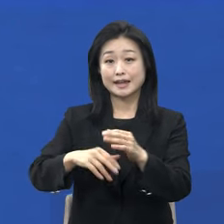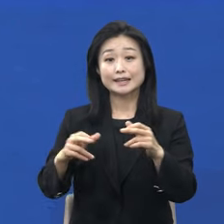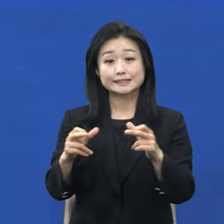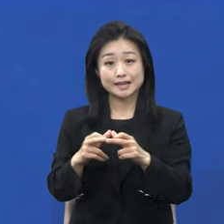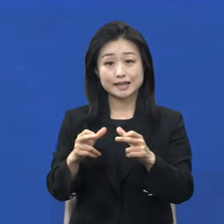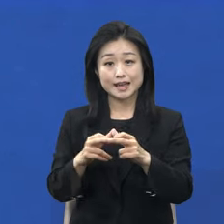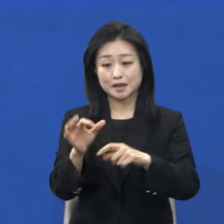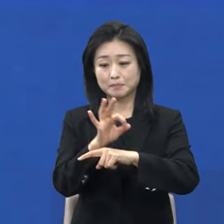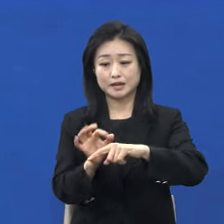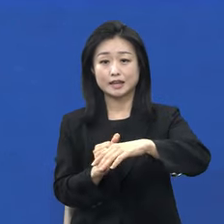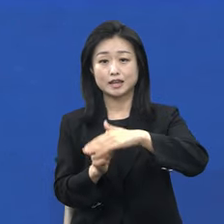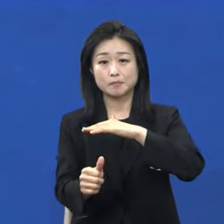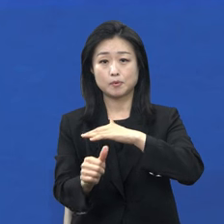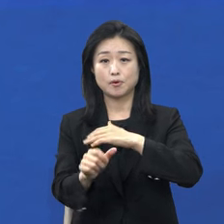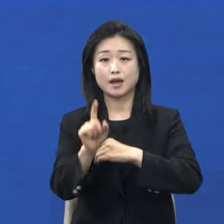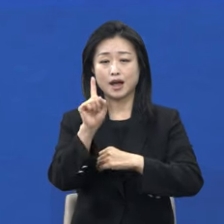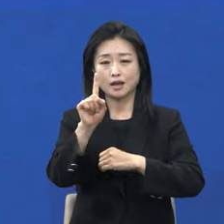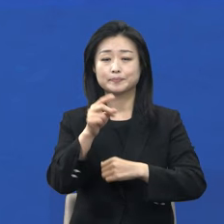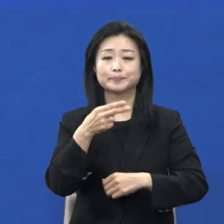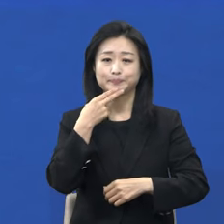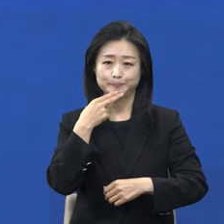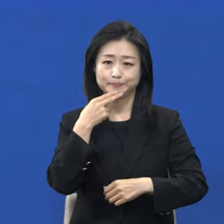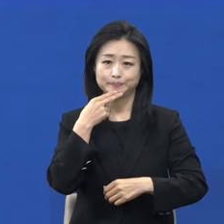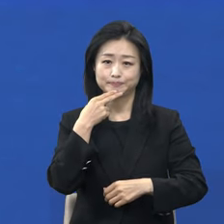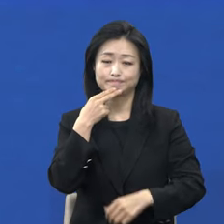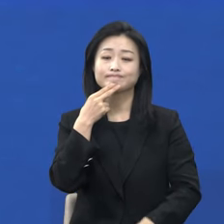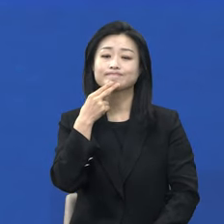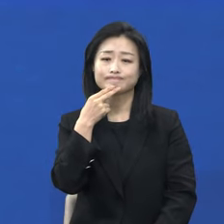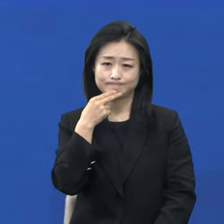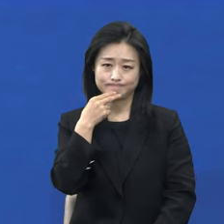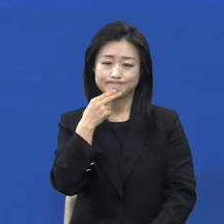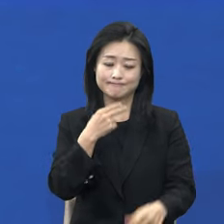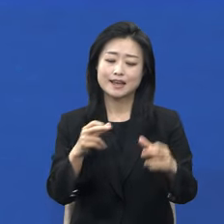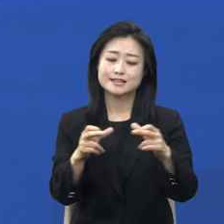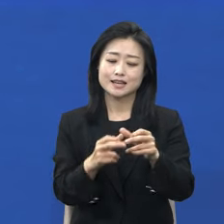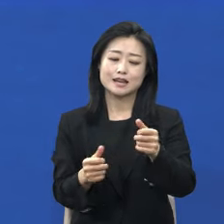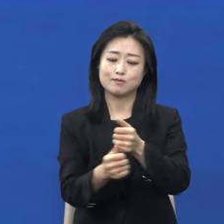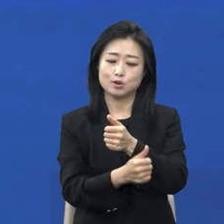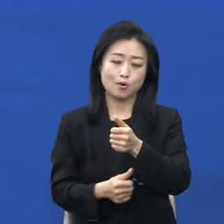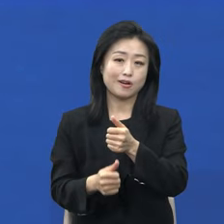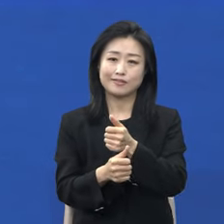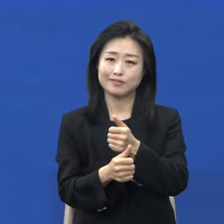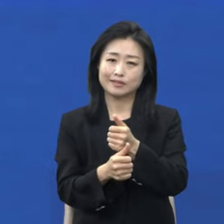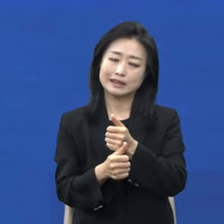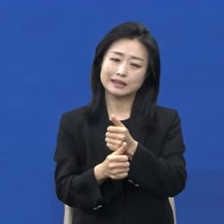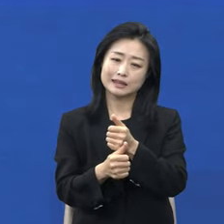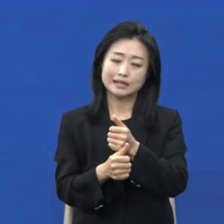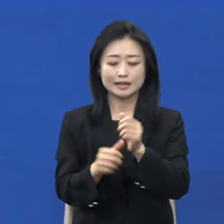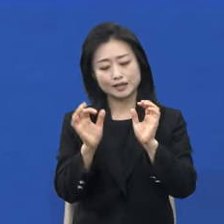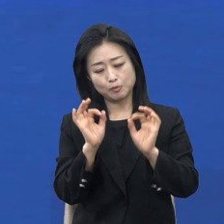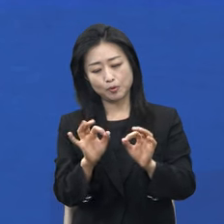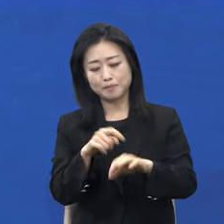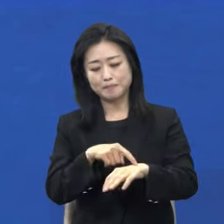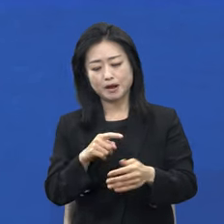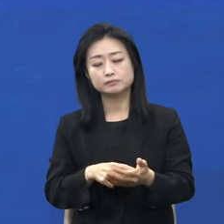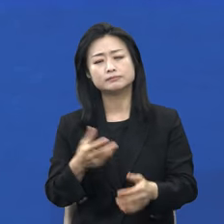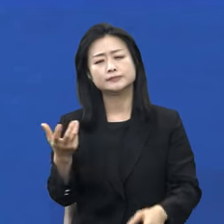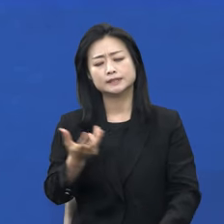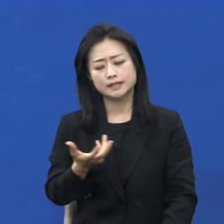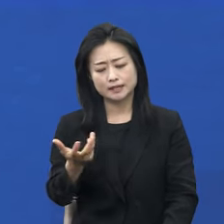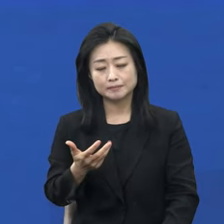장애인 비례대표를 한 명도 배출하지 못하는 장애인위원회의 위상을 보면서 가슴이